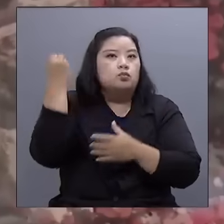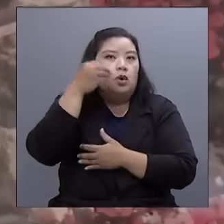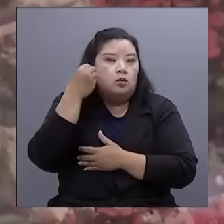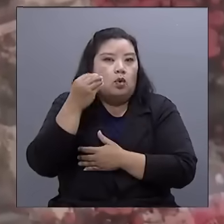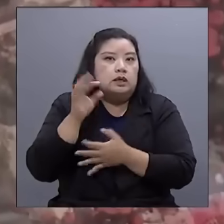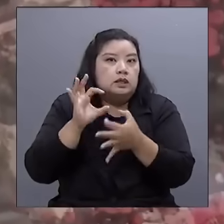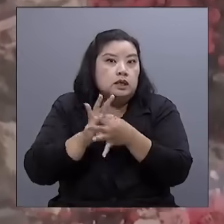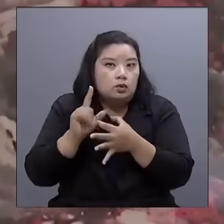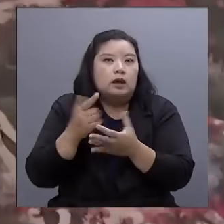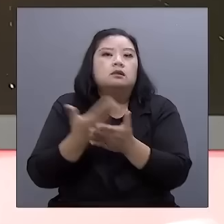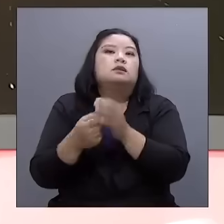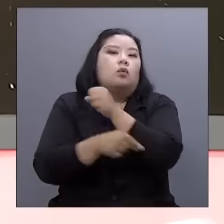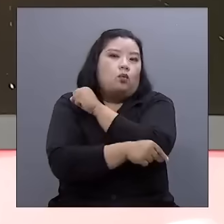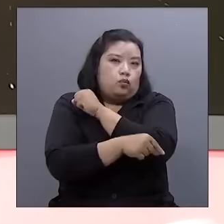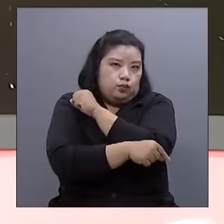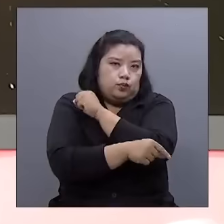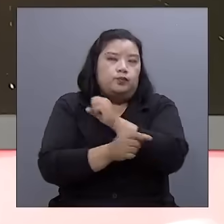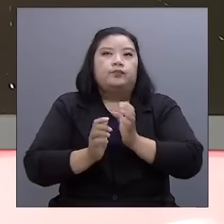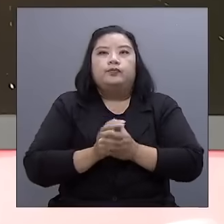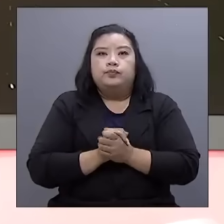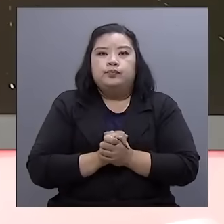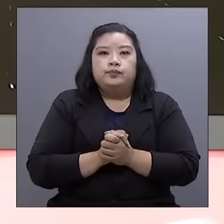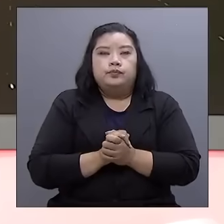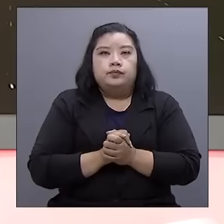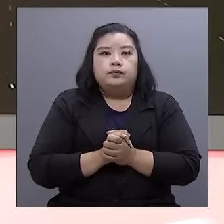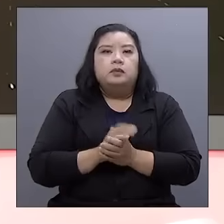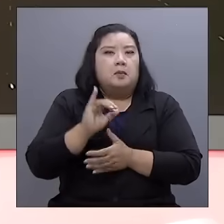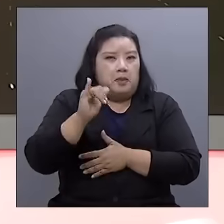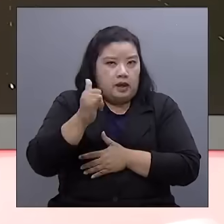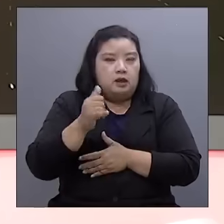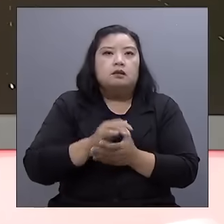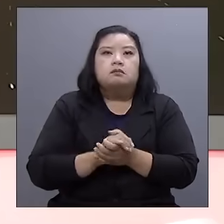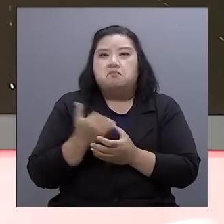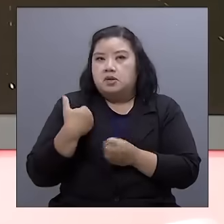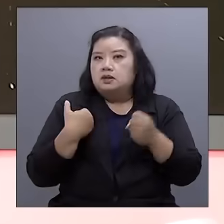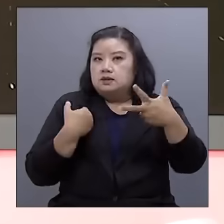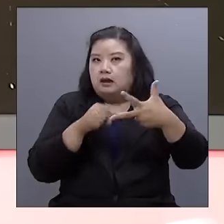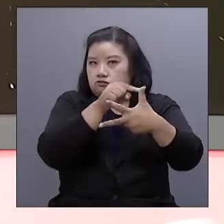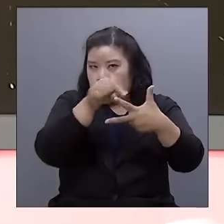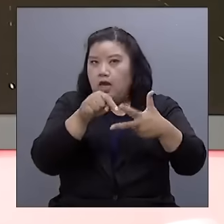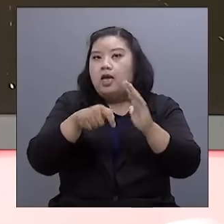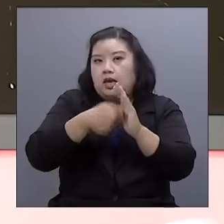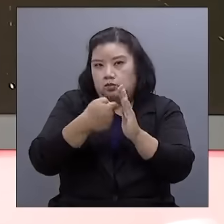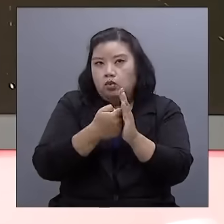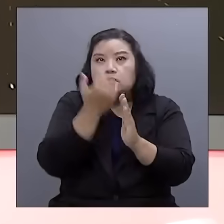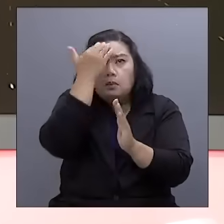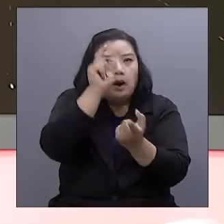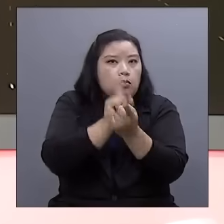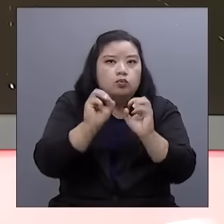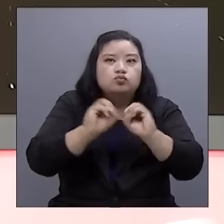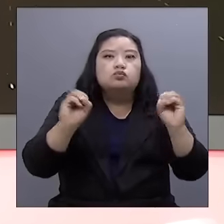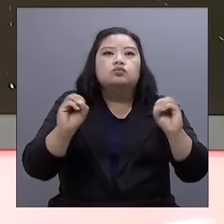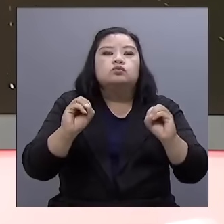ข้องกับการทุจริตค่ะมีความเป็นไปได้ 3ข้อใหญ่ๆนะคะสำหรับการอธิบายการหายตัวไปของ